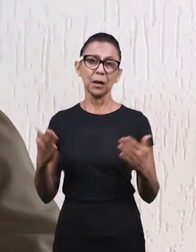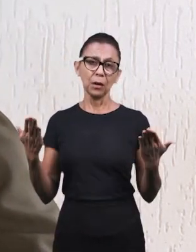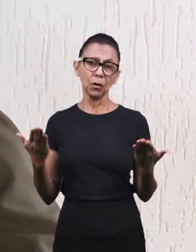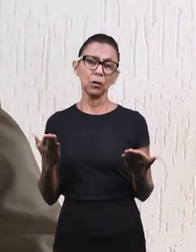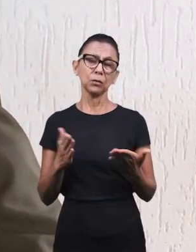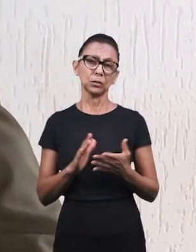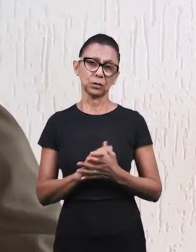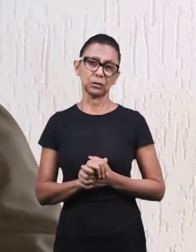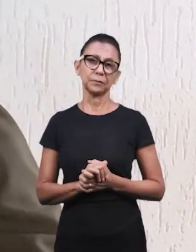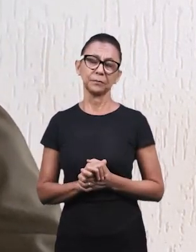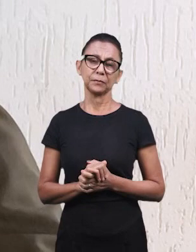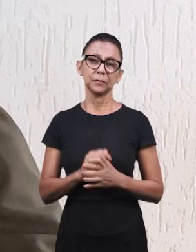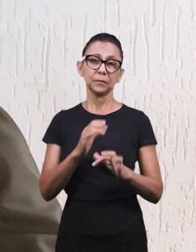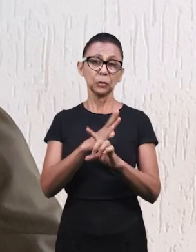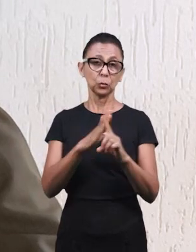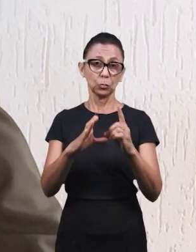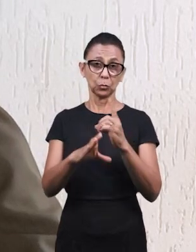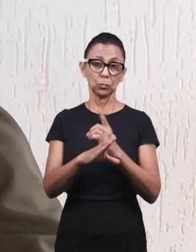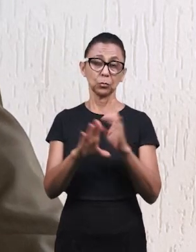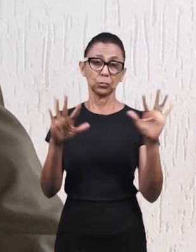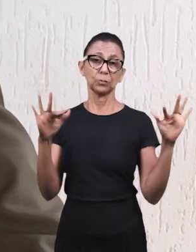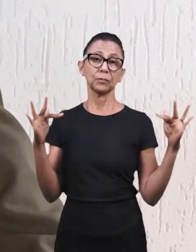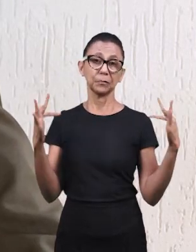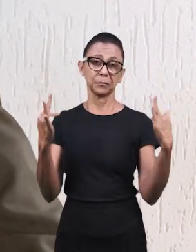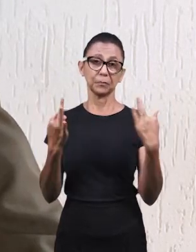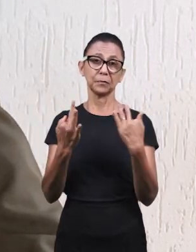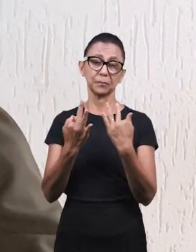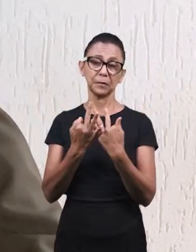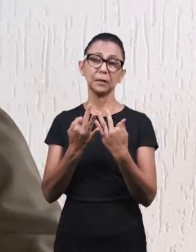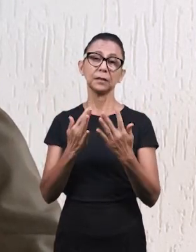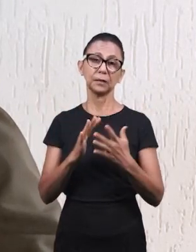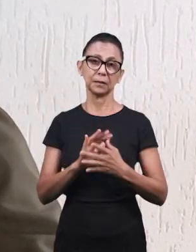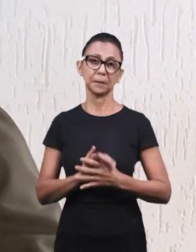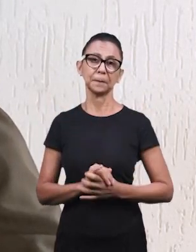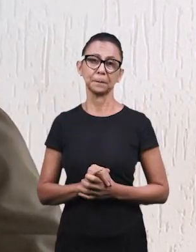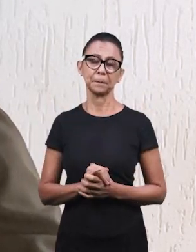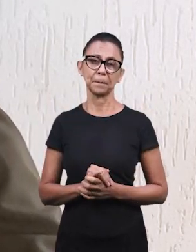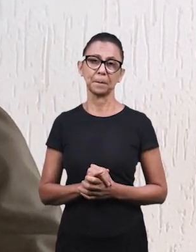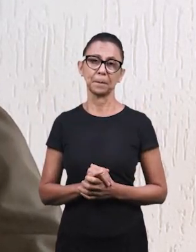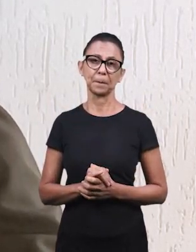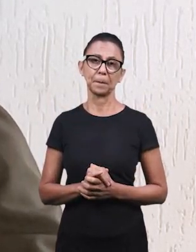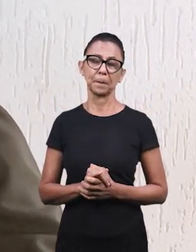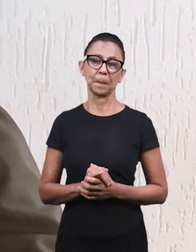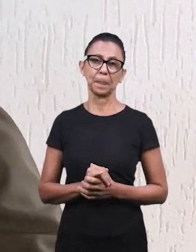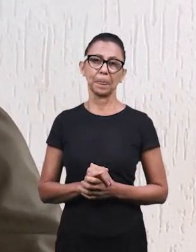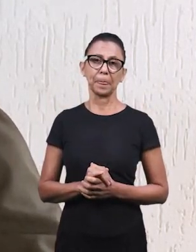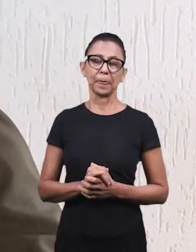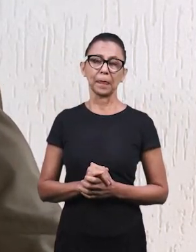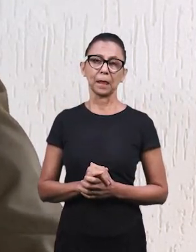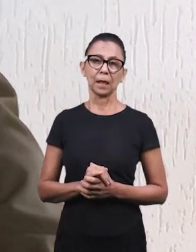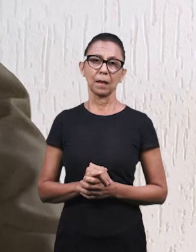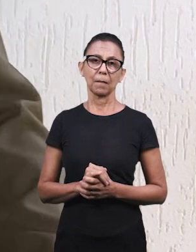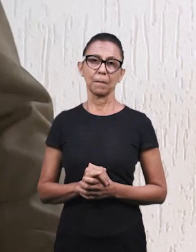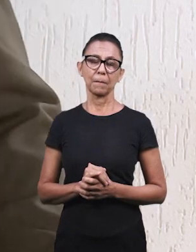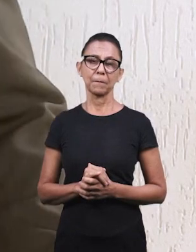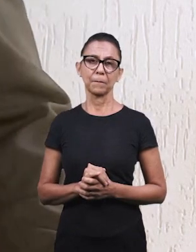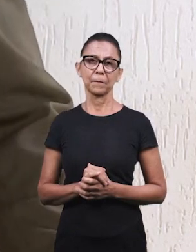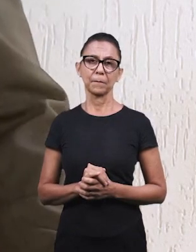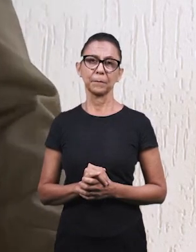гимны, прославления Господу. Мы с вами вместе на этом богослужении семейном. И